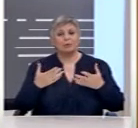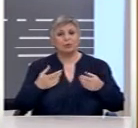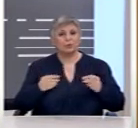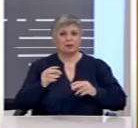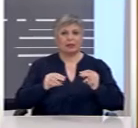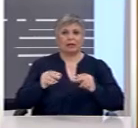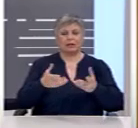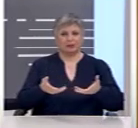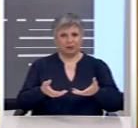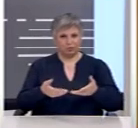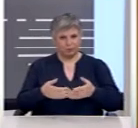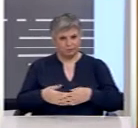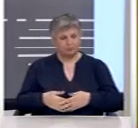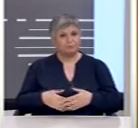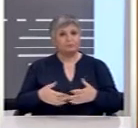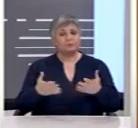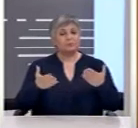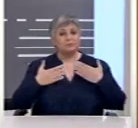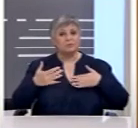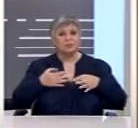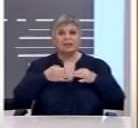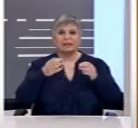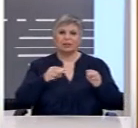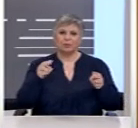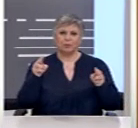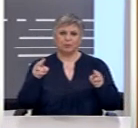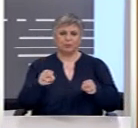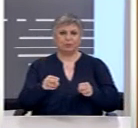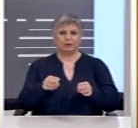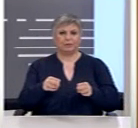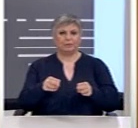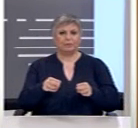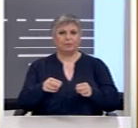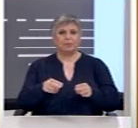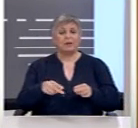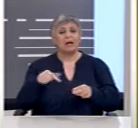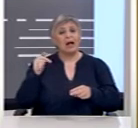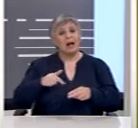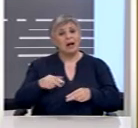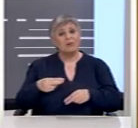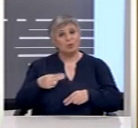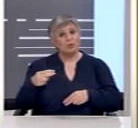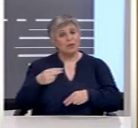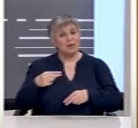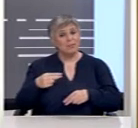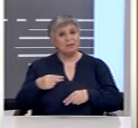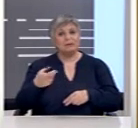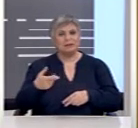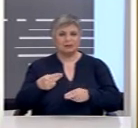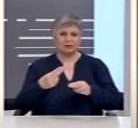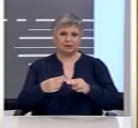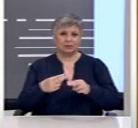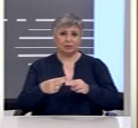μικρό ιστορικό για να ξέρουμε όλοι μας σε σχέση με αυτό το ζήτημα που είναι ιδιαίτερα σημαντικό. Πρέπει να ξέρουμε